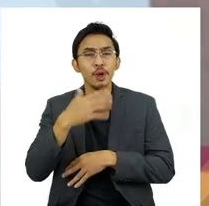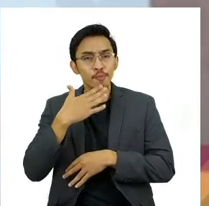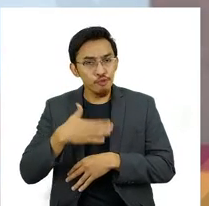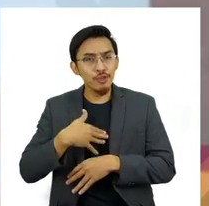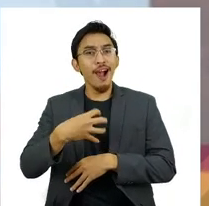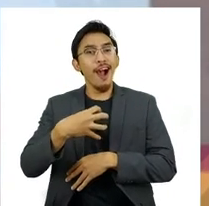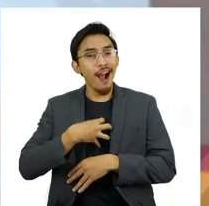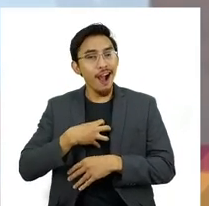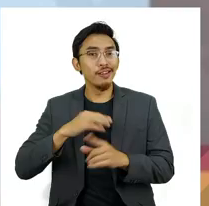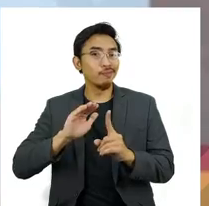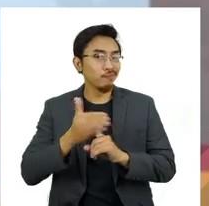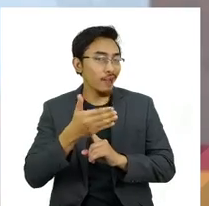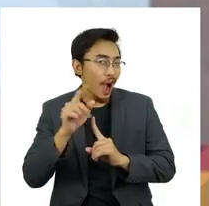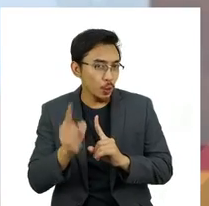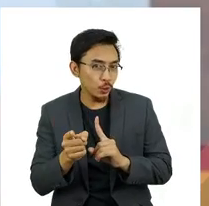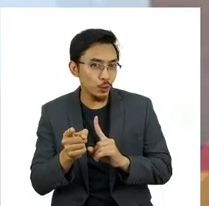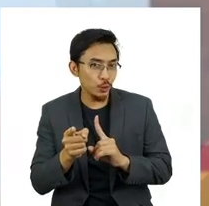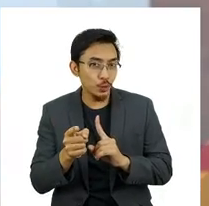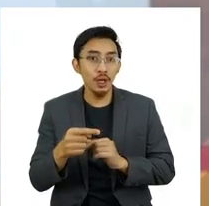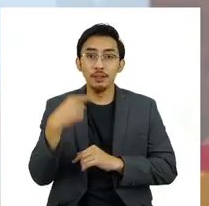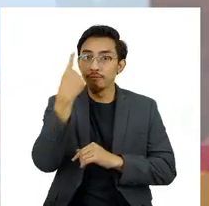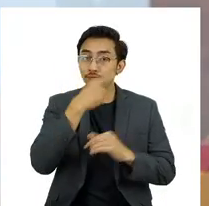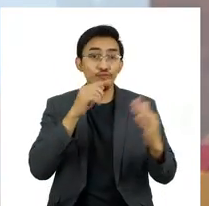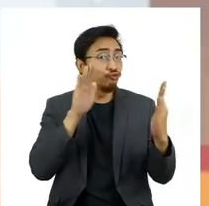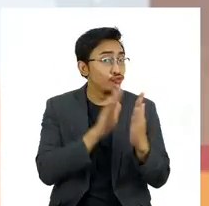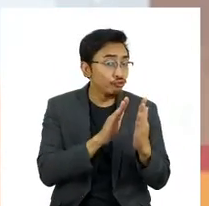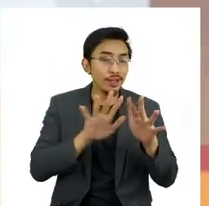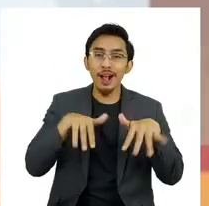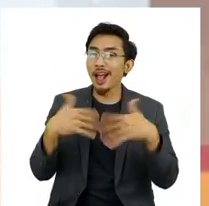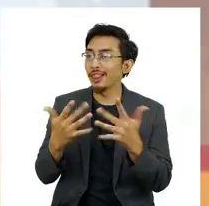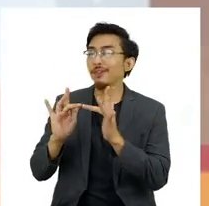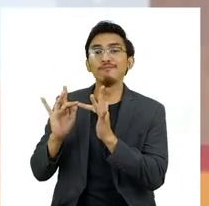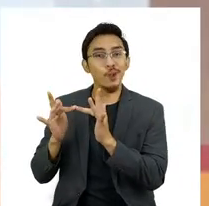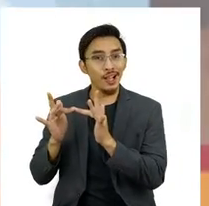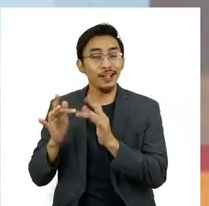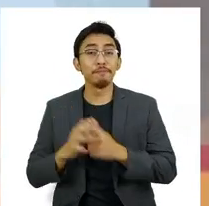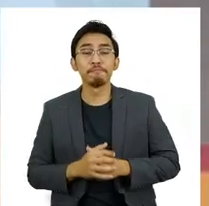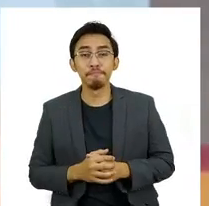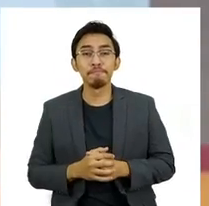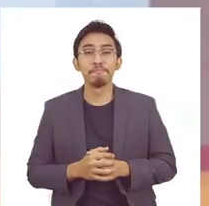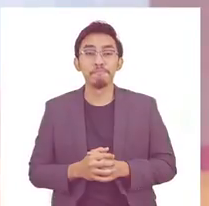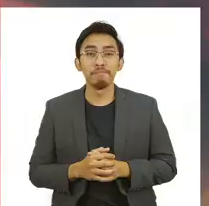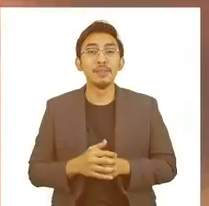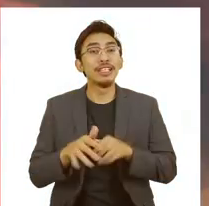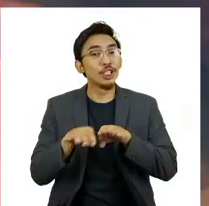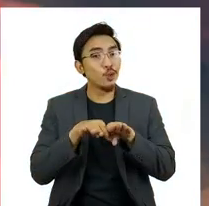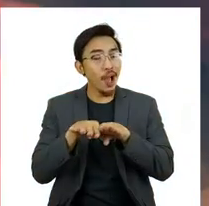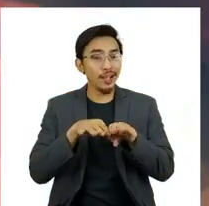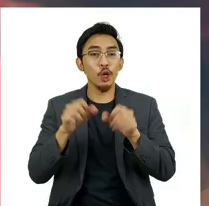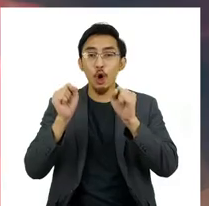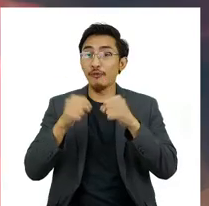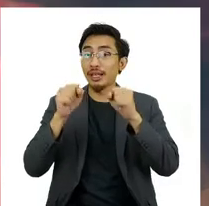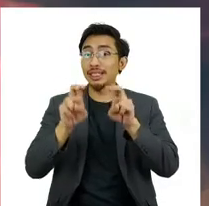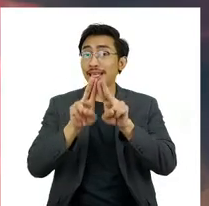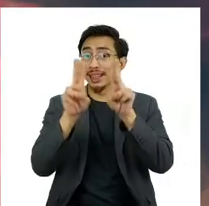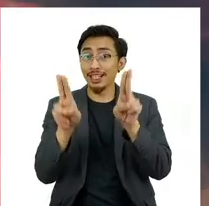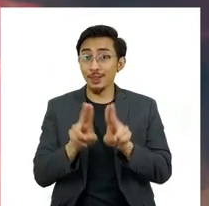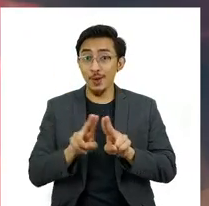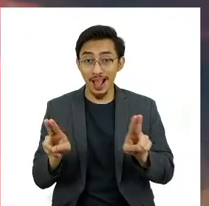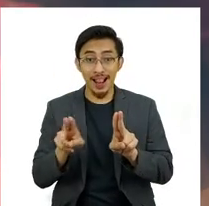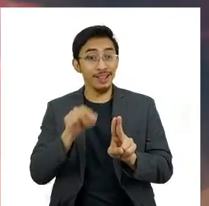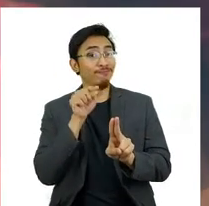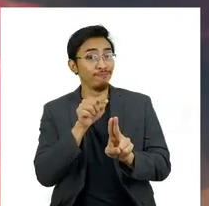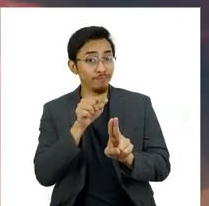orang memiliki hak yang sama dan harus dilindungi baik offline atau luring maupun online atau daring. Sebagaimana juga dijamin